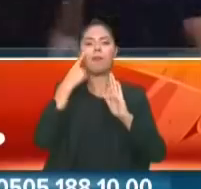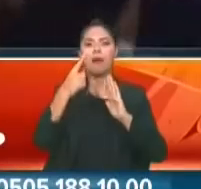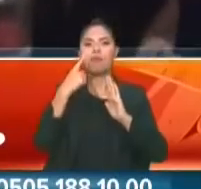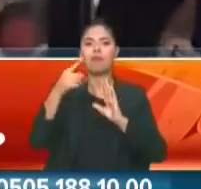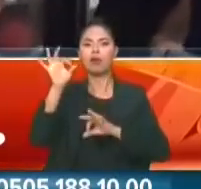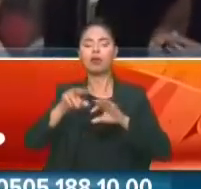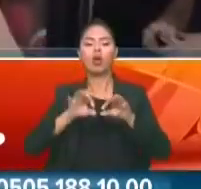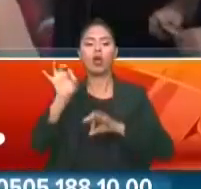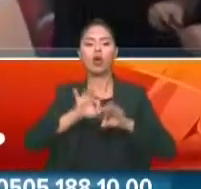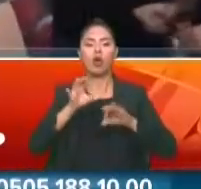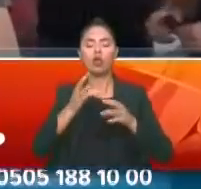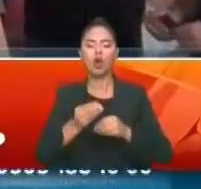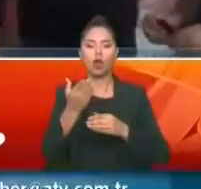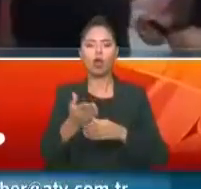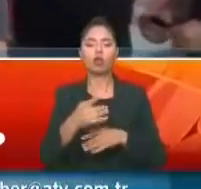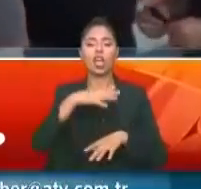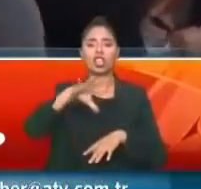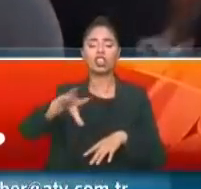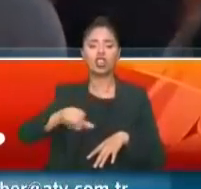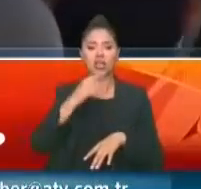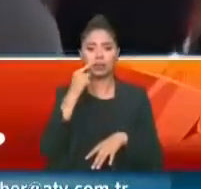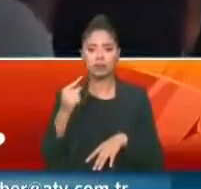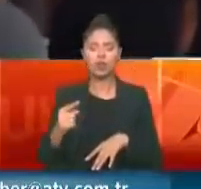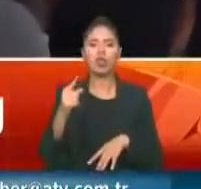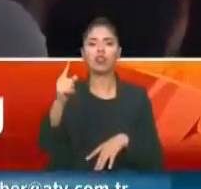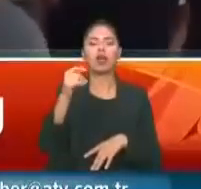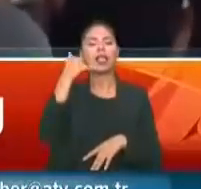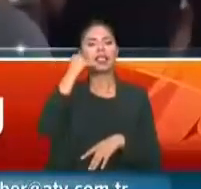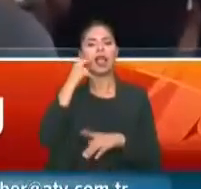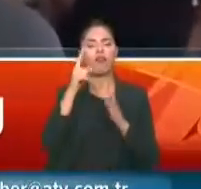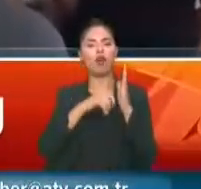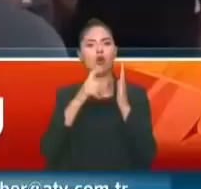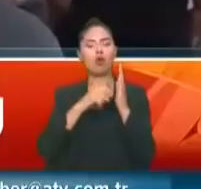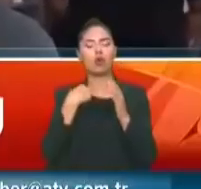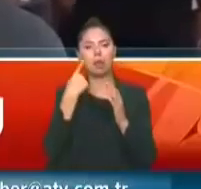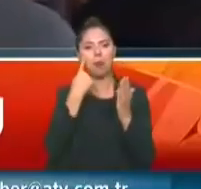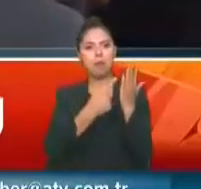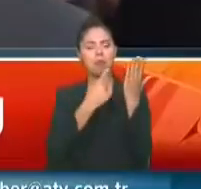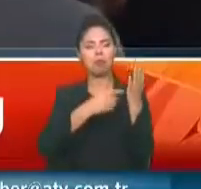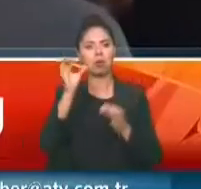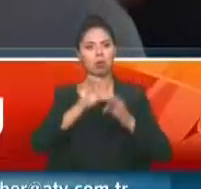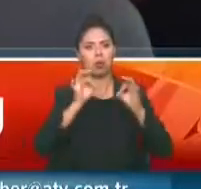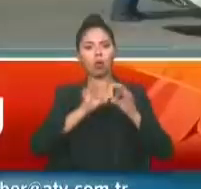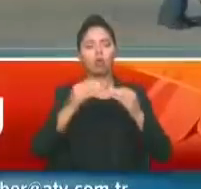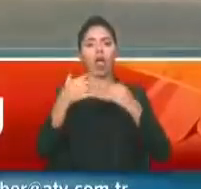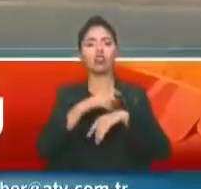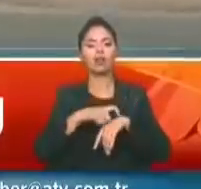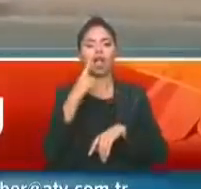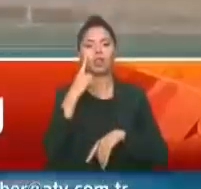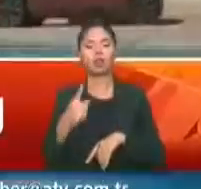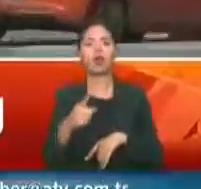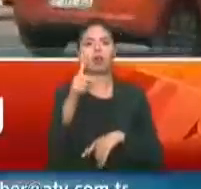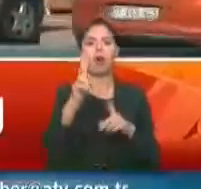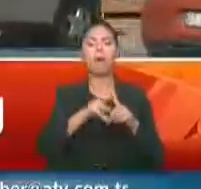mı çalının duyunca zaten direk şey yaptı telefonum uygulama indirdim girdim bak ben söyledim akşam üstü de karşıma çıktı